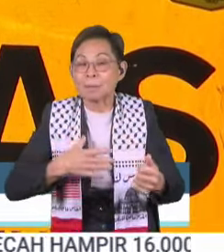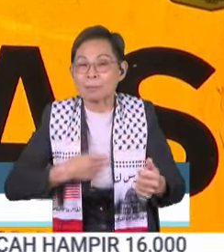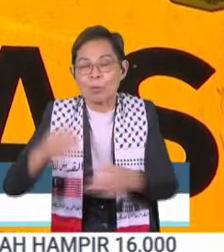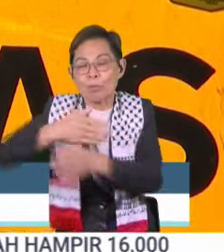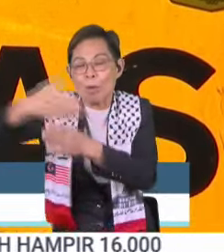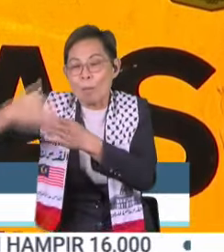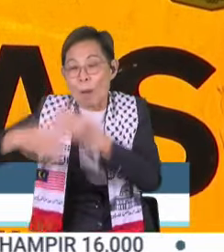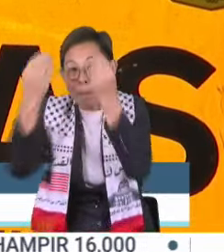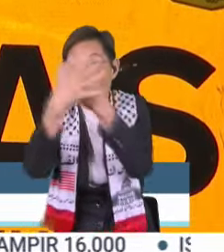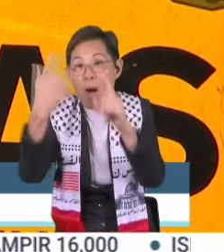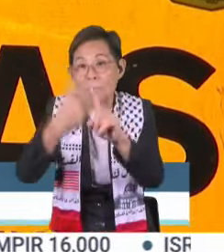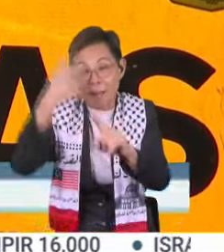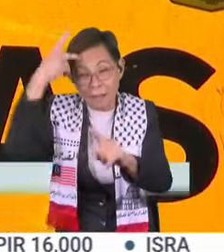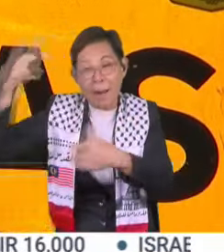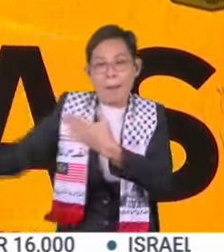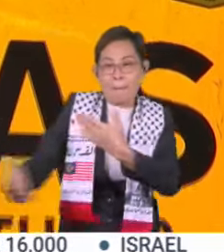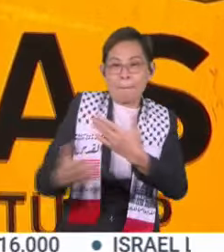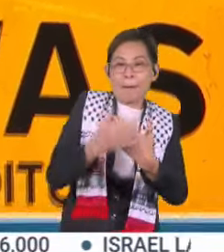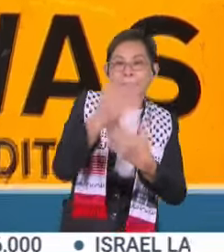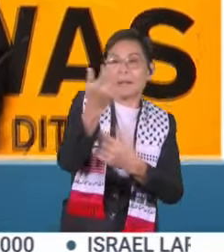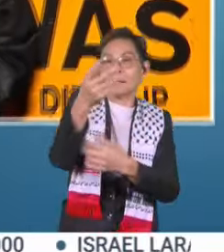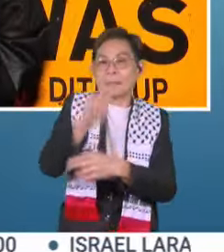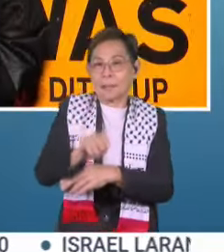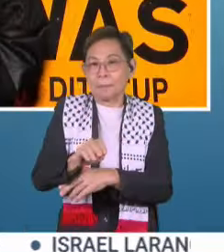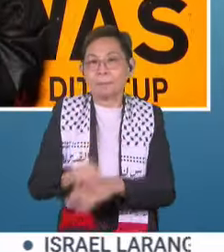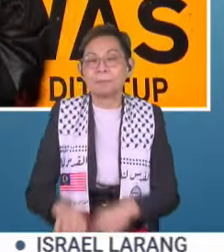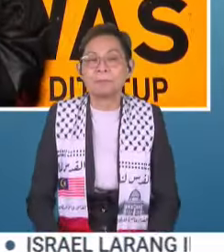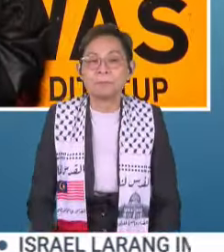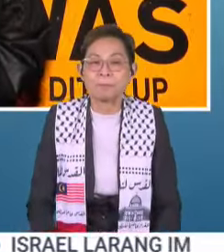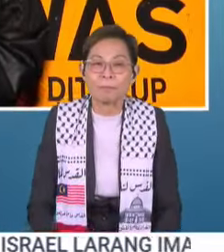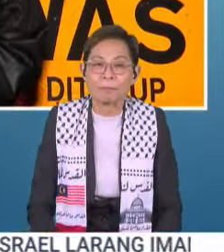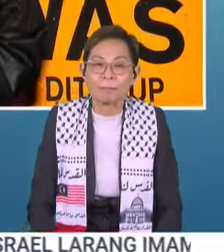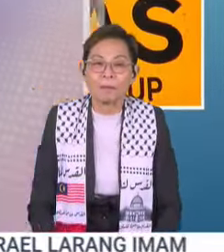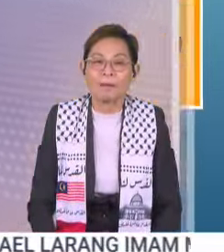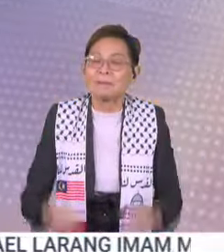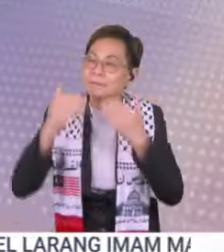perkongsian dari Kelantan, kembali ke Angkasa Puri. Alia, terima kasih.